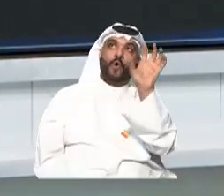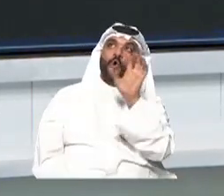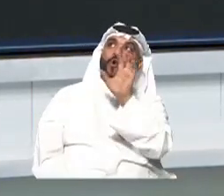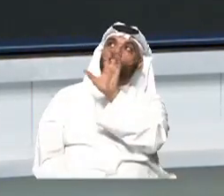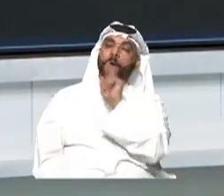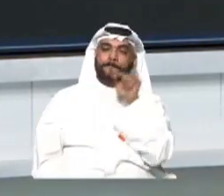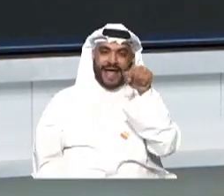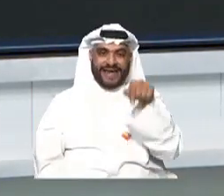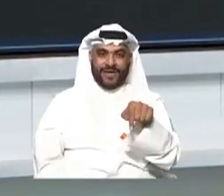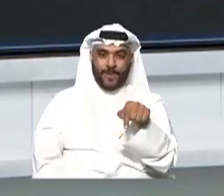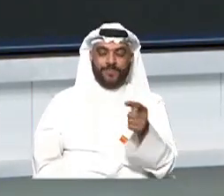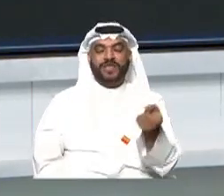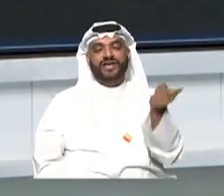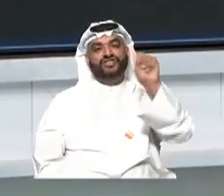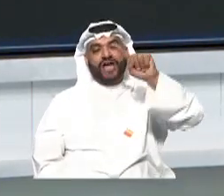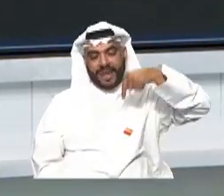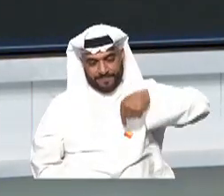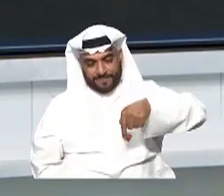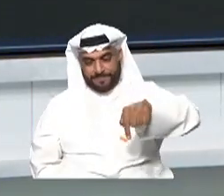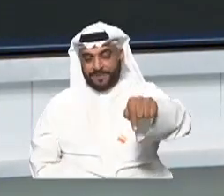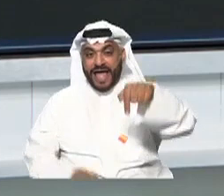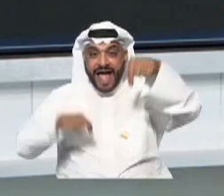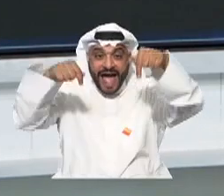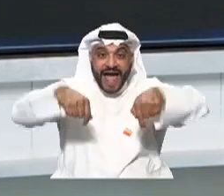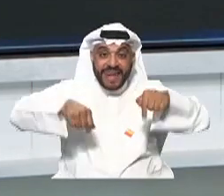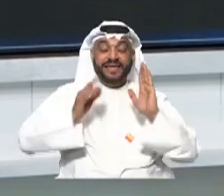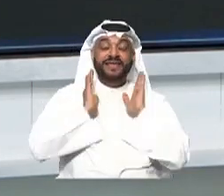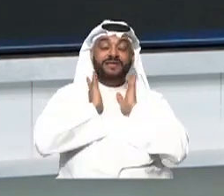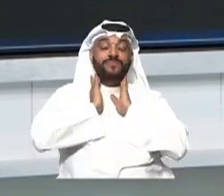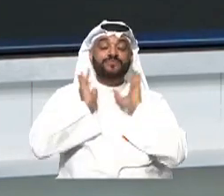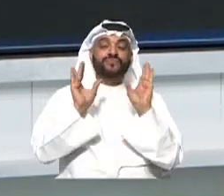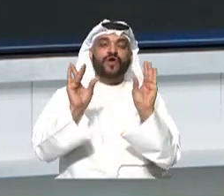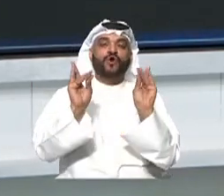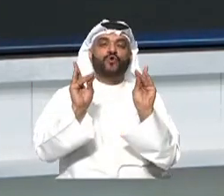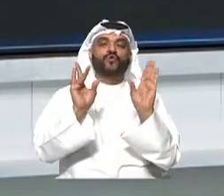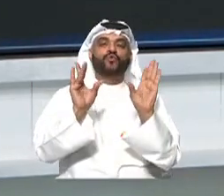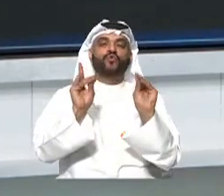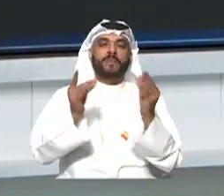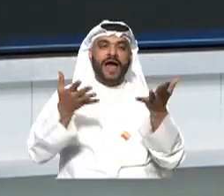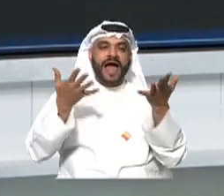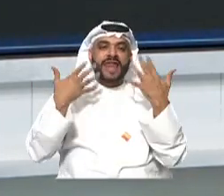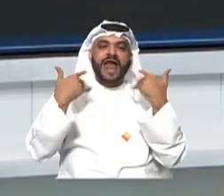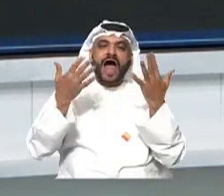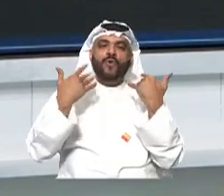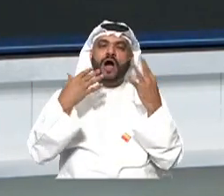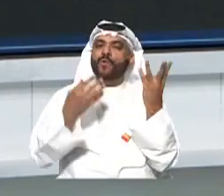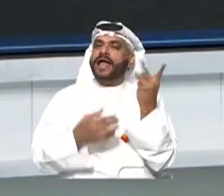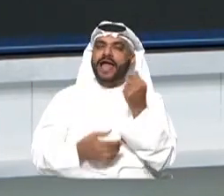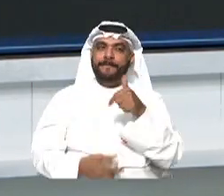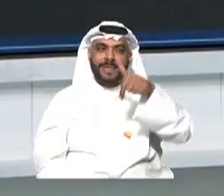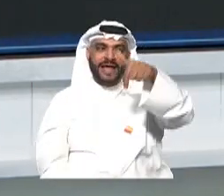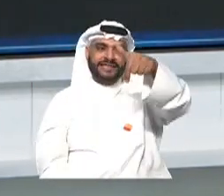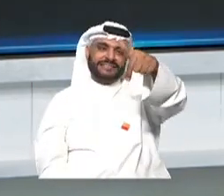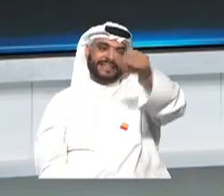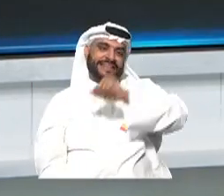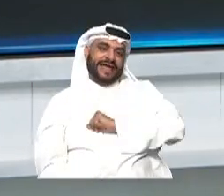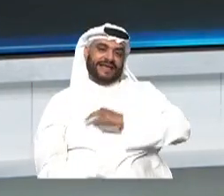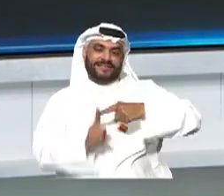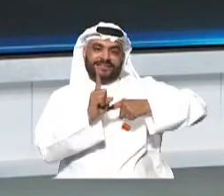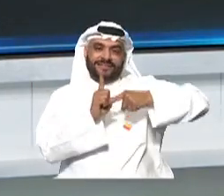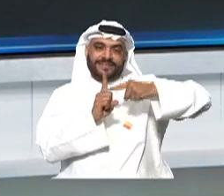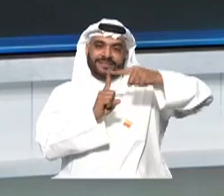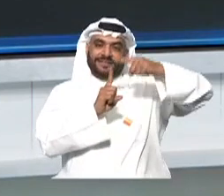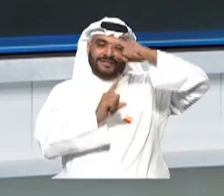نهاية اليوم وأيضا خلال الأيام القادمة. الهواء كوس حاليا سرعته خفيفة 6 كيلو متر في الساعة كحد أقصى، تصل سرعة الرياح إلى 26 كيلو متر